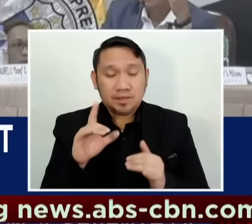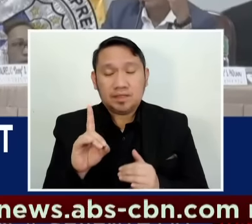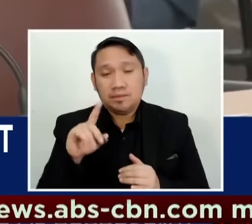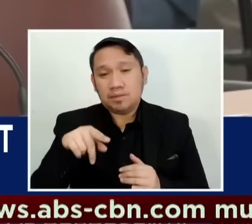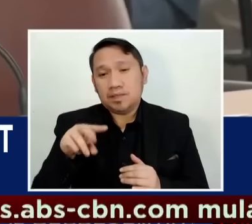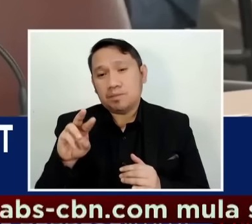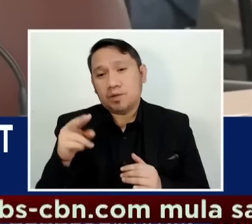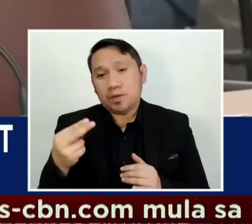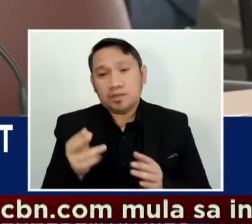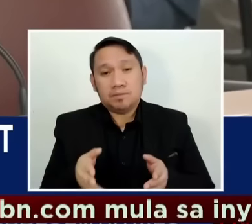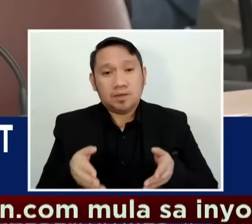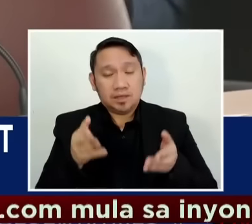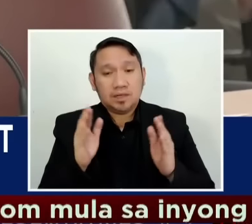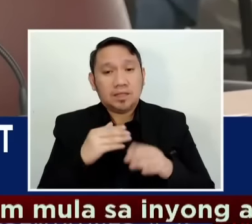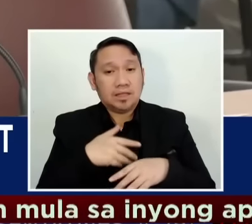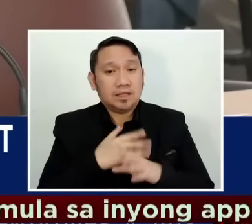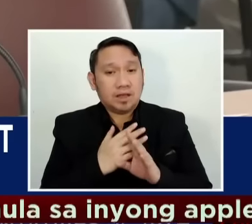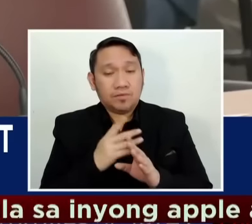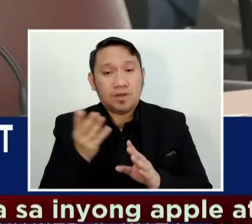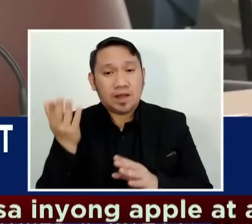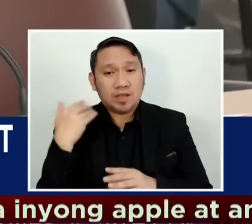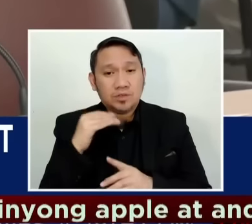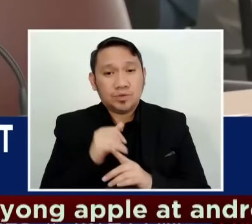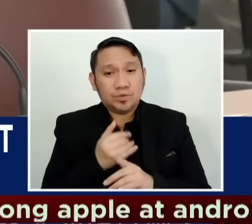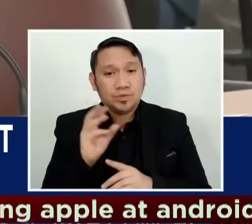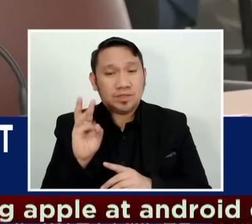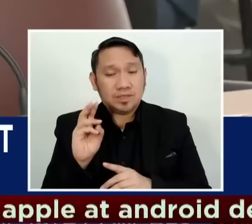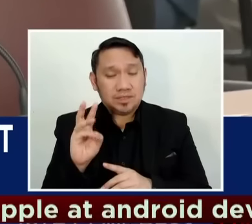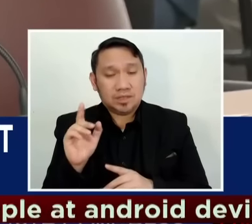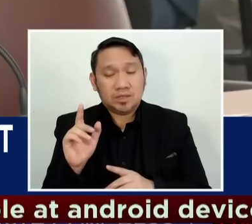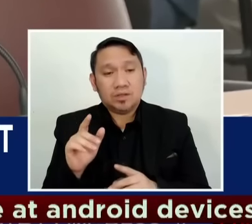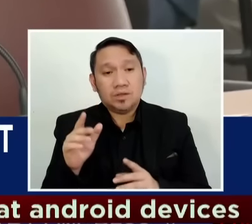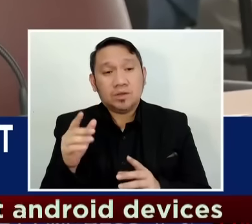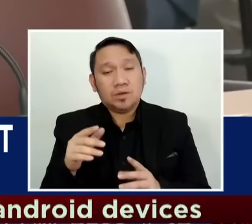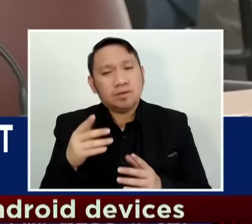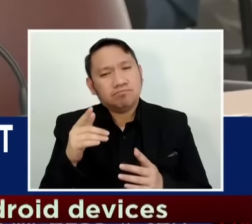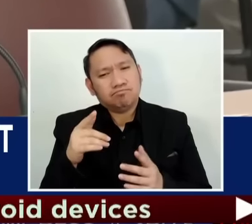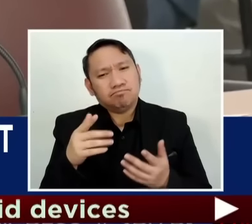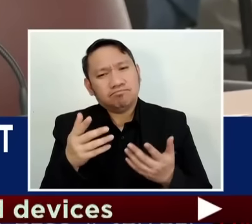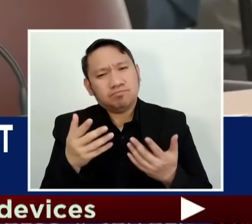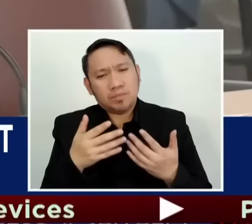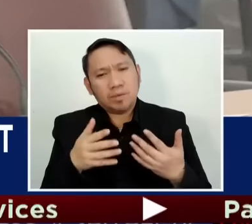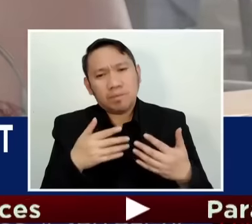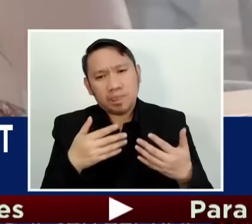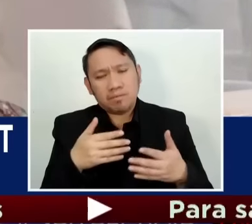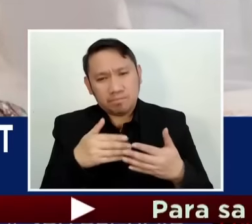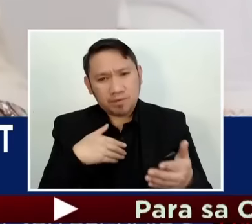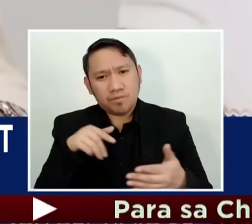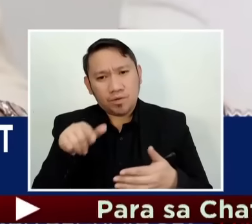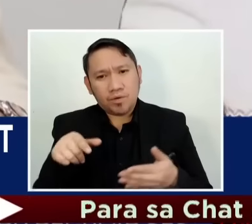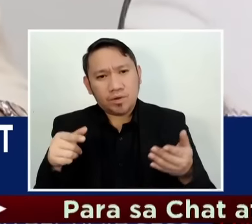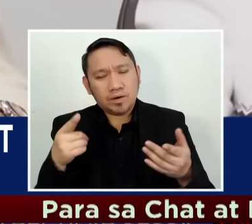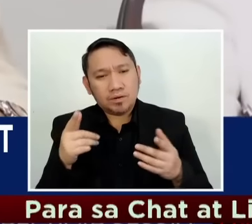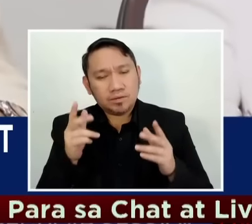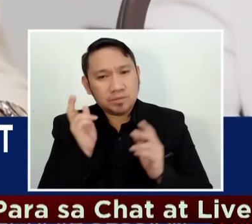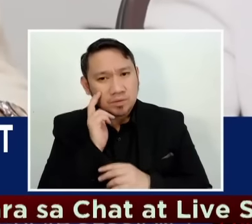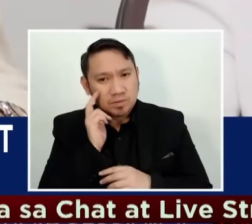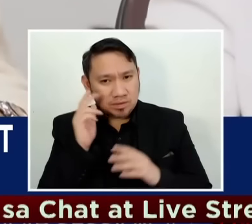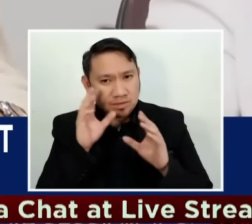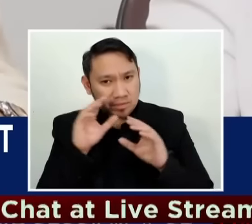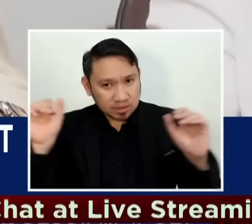noong June 26 or 28, 2016, ilang araw bago maupo si dating Pangulong Rodrigo Duterte. Sabi ng